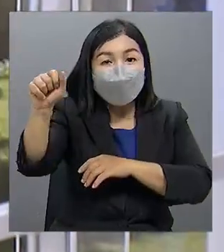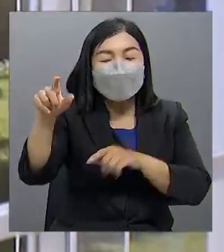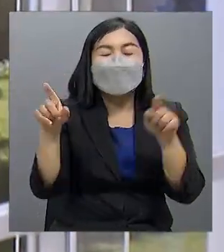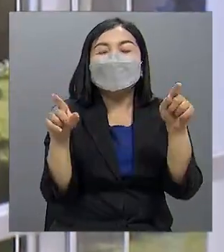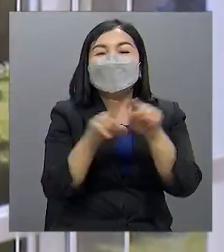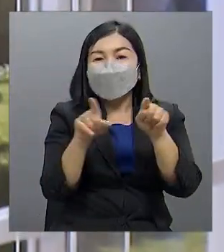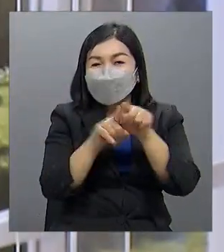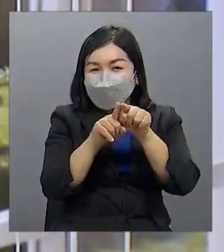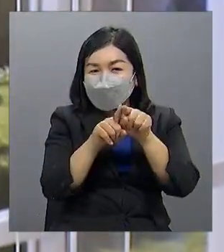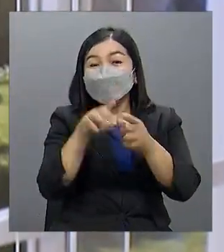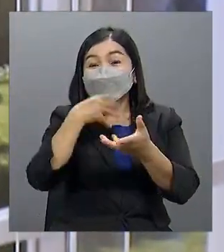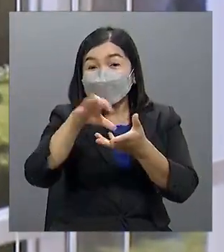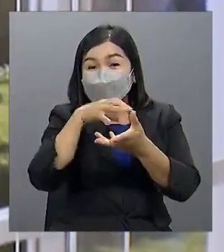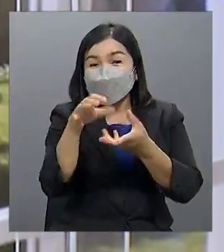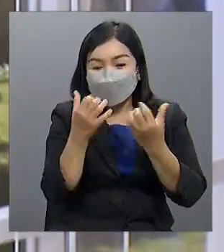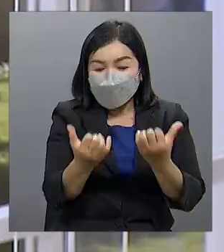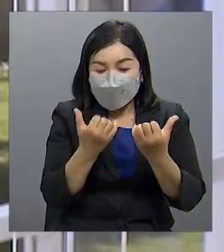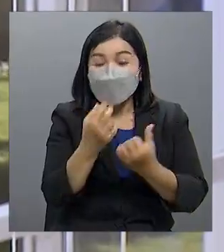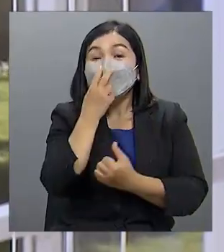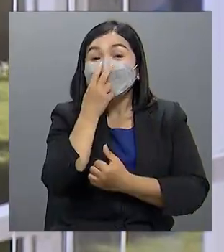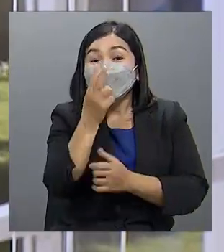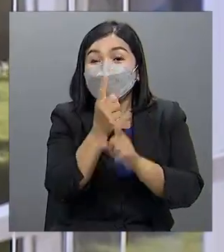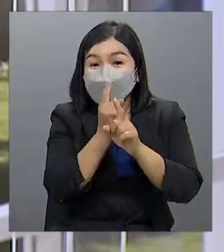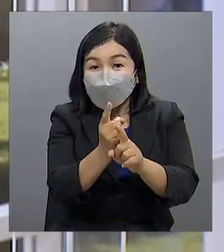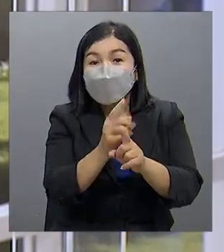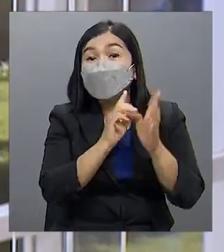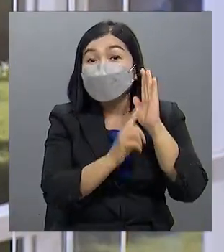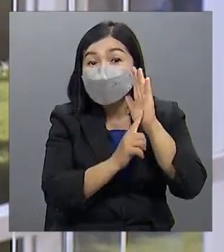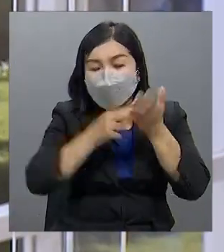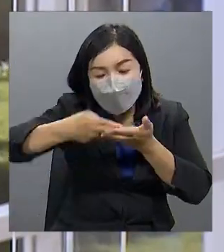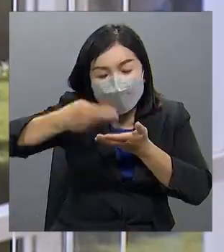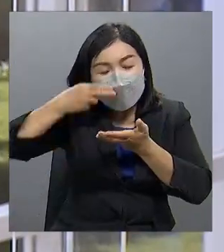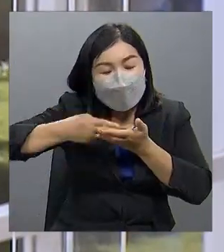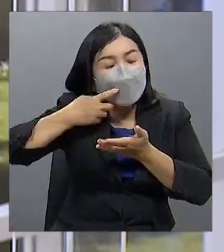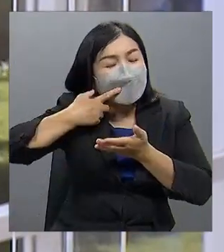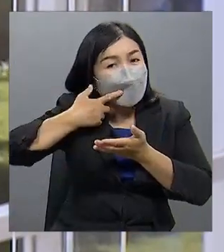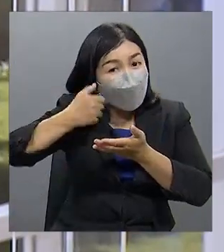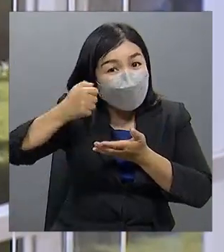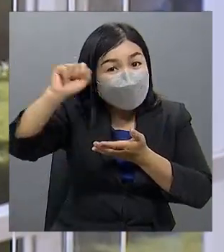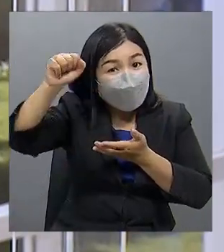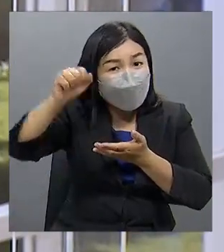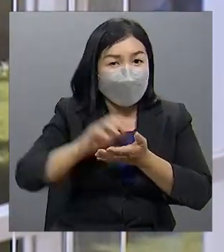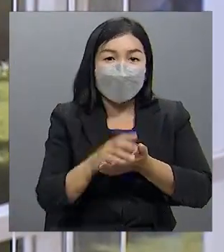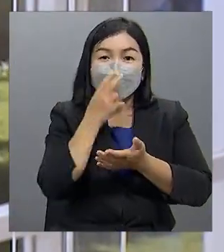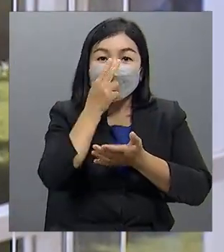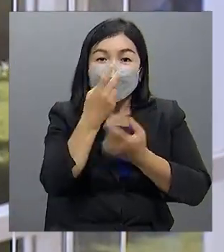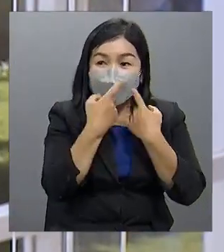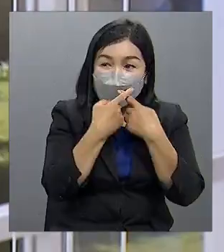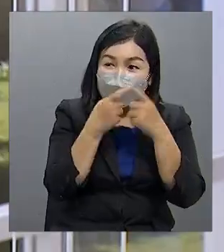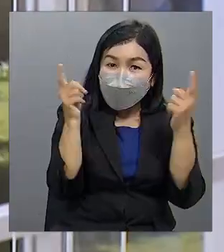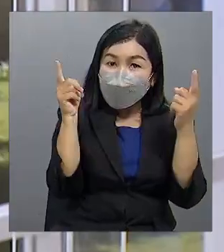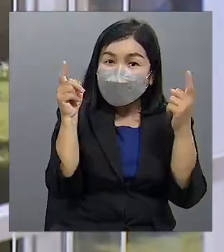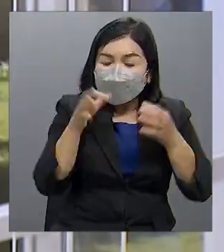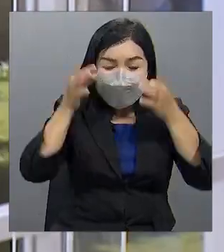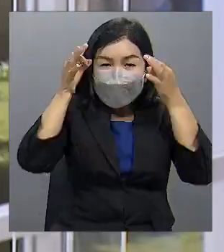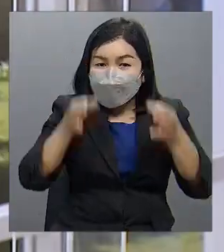ากนี้คุณผู้ชมลองคิดดูนะครับเวลาเราไปกินก๋วยเตี๋ยวเนาะนอกจากความอร่อยนั้นเราต้องการอยากจะไปดูความว้าวด้วยเพราะเดี๋ยวนี้เวลาคนจะตัดสินใจจะไปกินร้